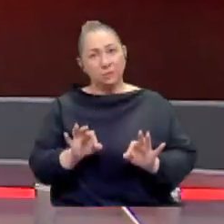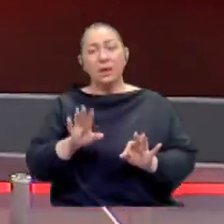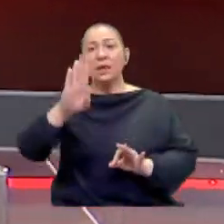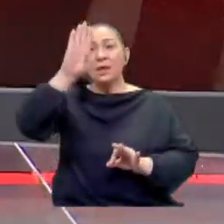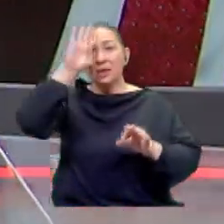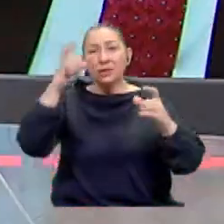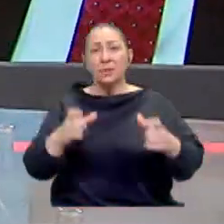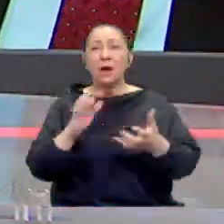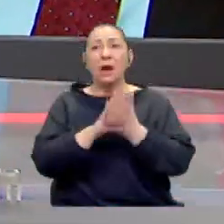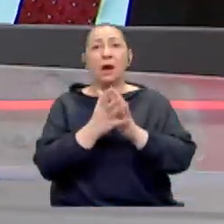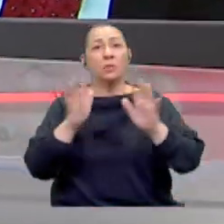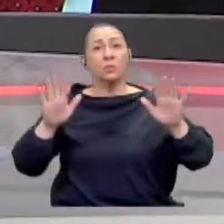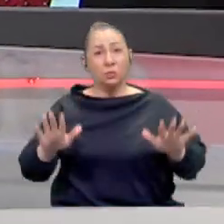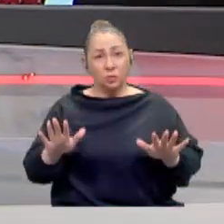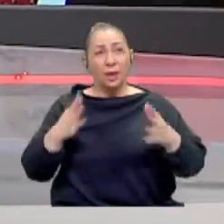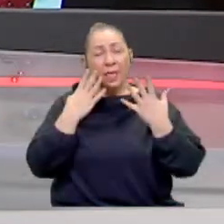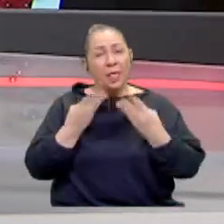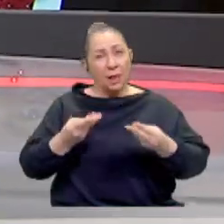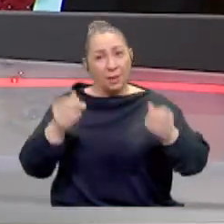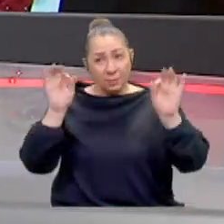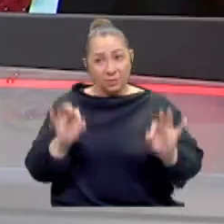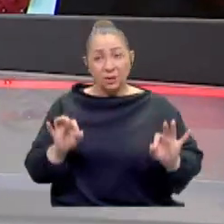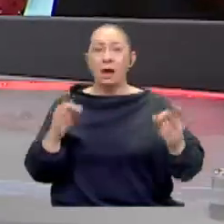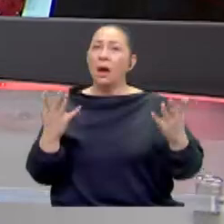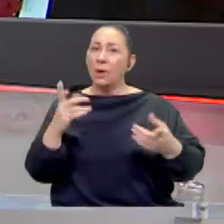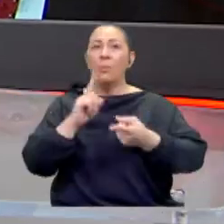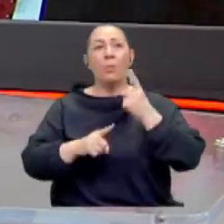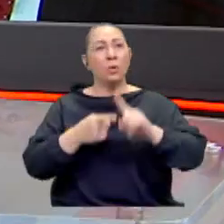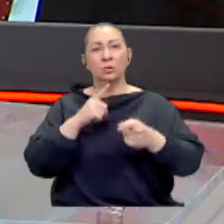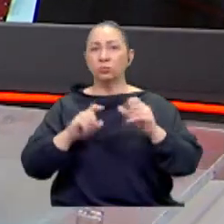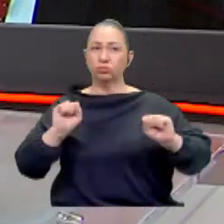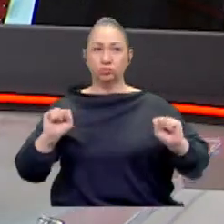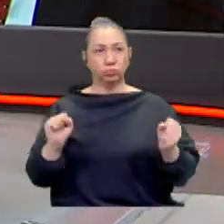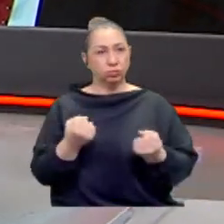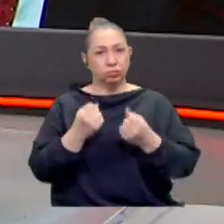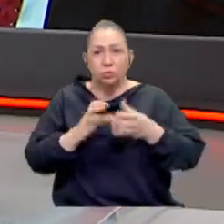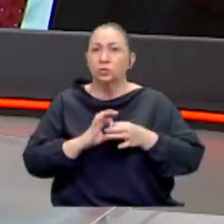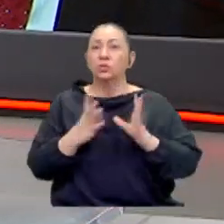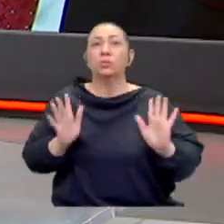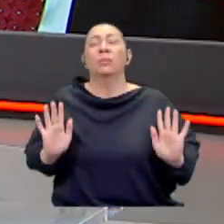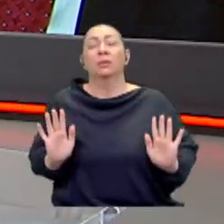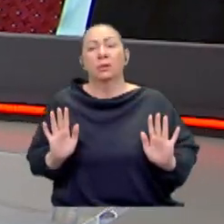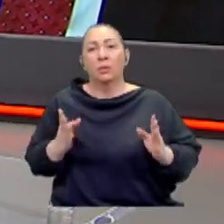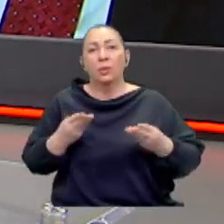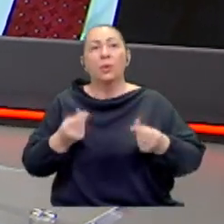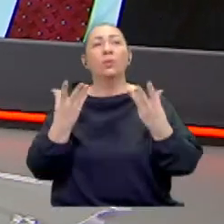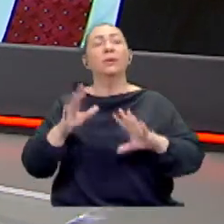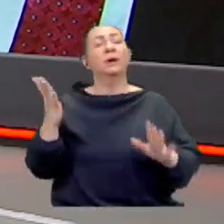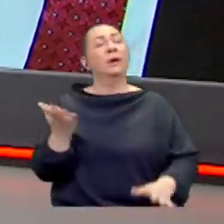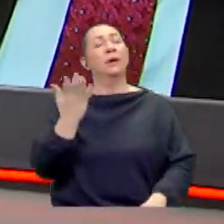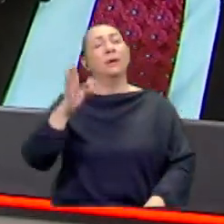Bu İstanbul'da kar durdu erimeye başladı fakat Siyasette Buzlar çözülmedi Ah